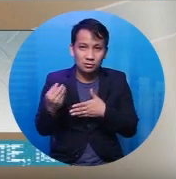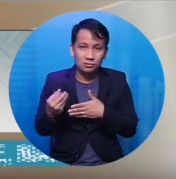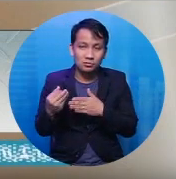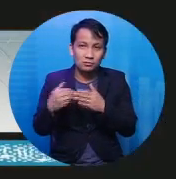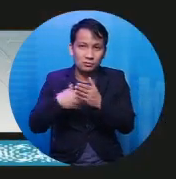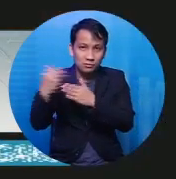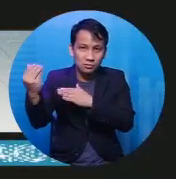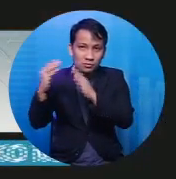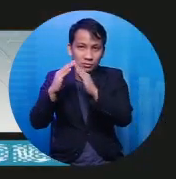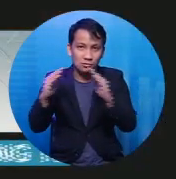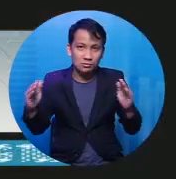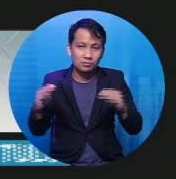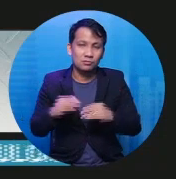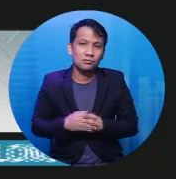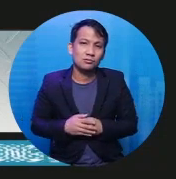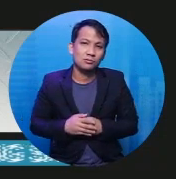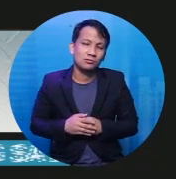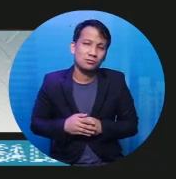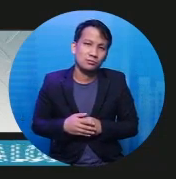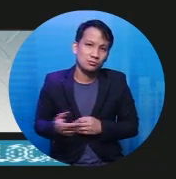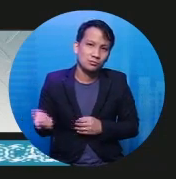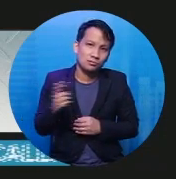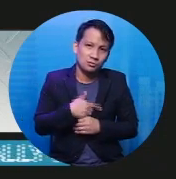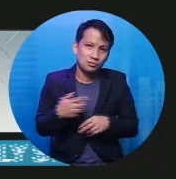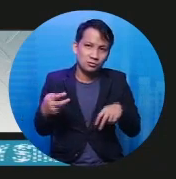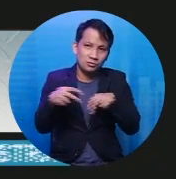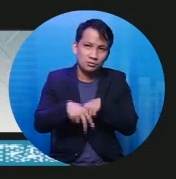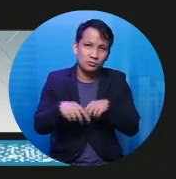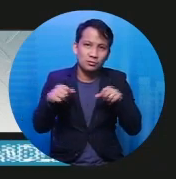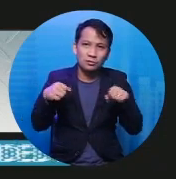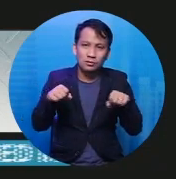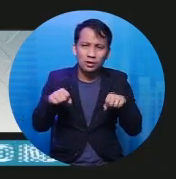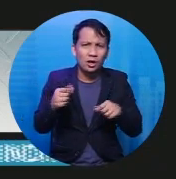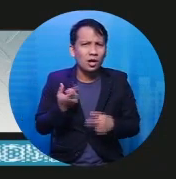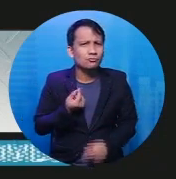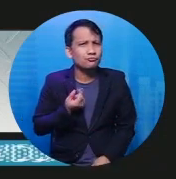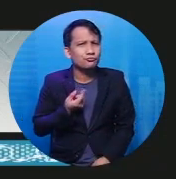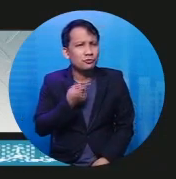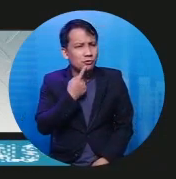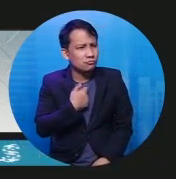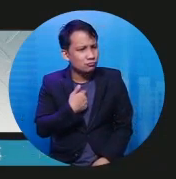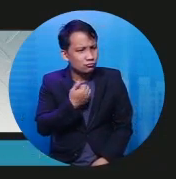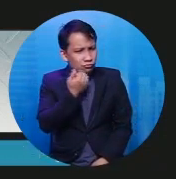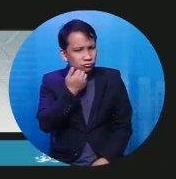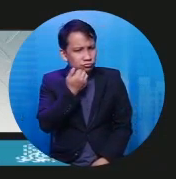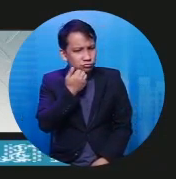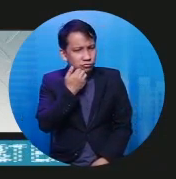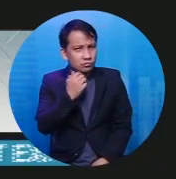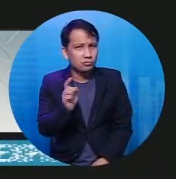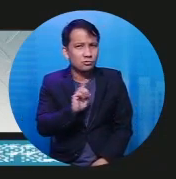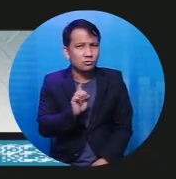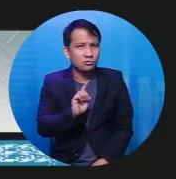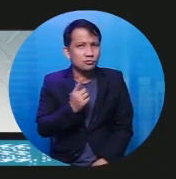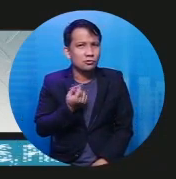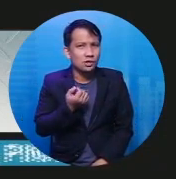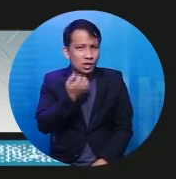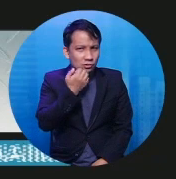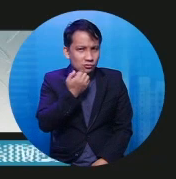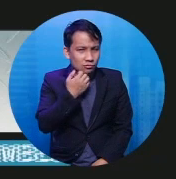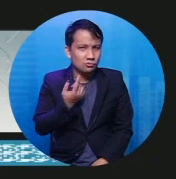niya, pinasakay-sakay mo sa motor, anong ginawa ko sa'yo? Anong ginawa ko sa'yo, Milo? Anong ginawang mali